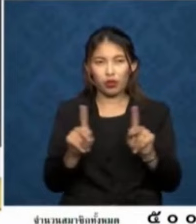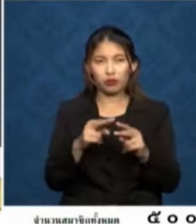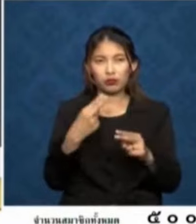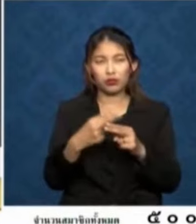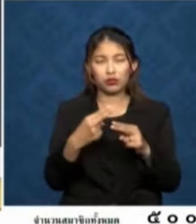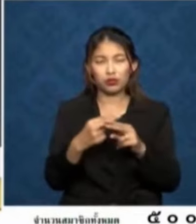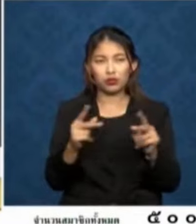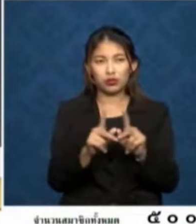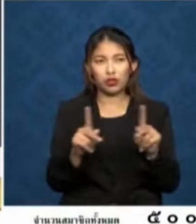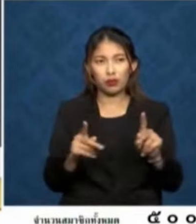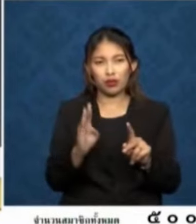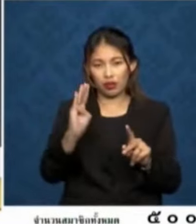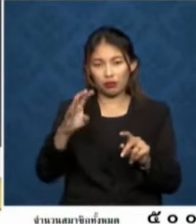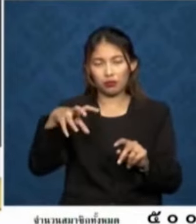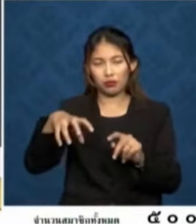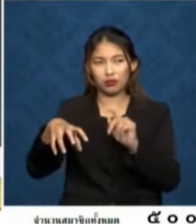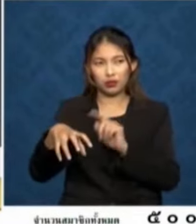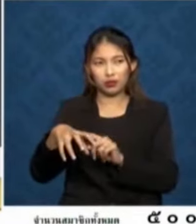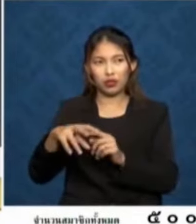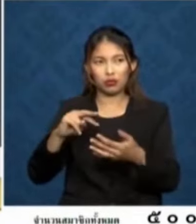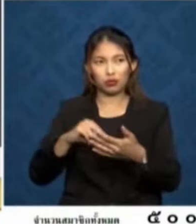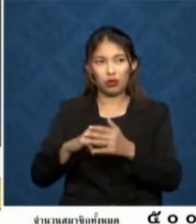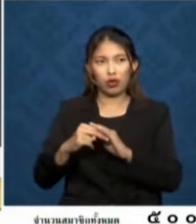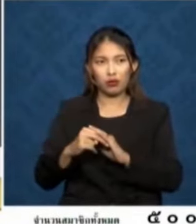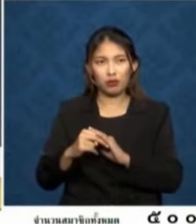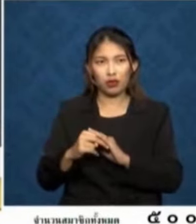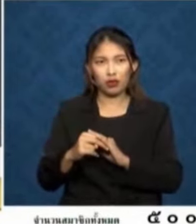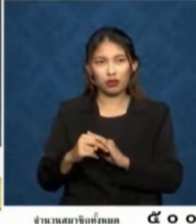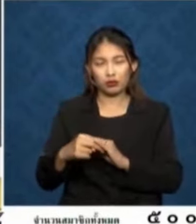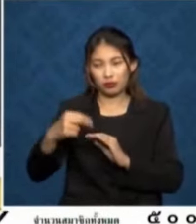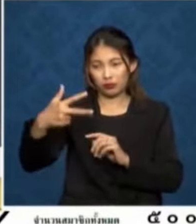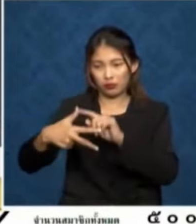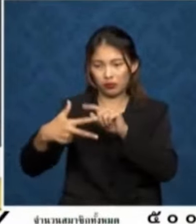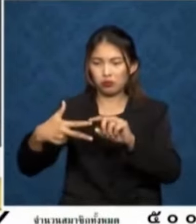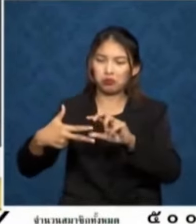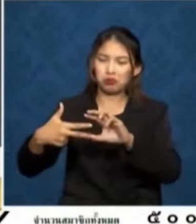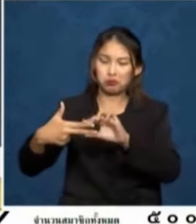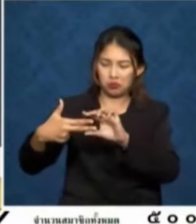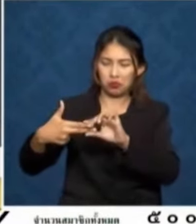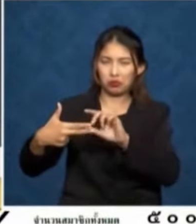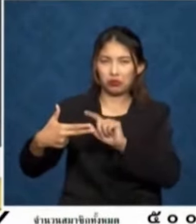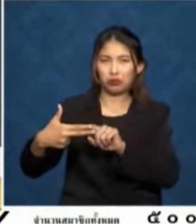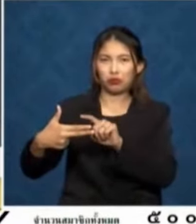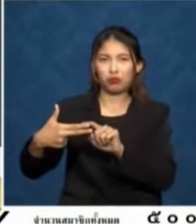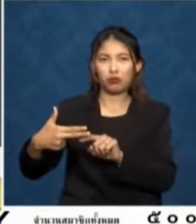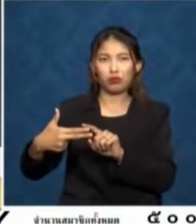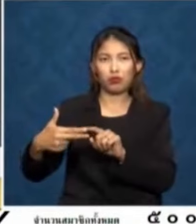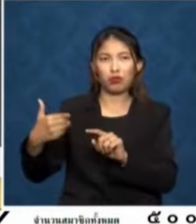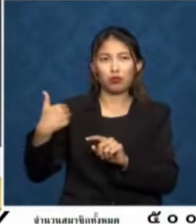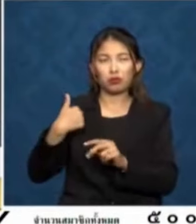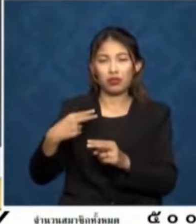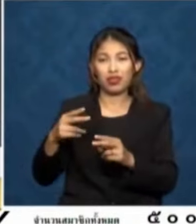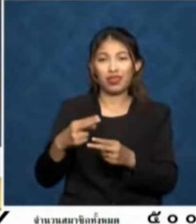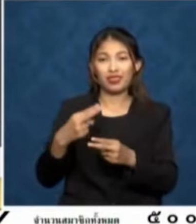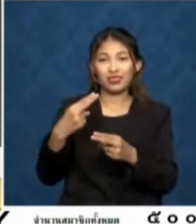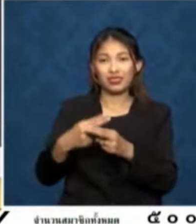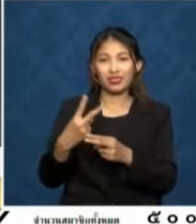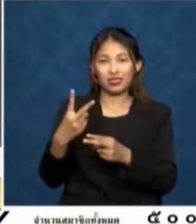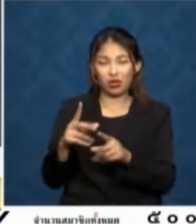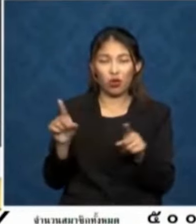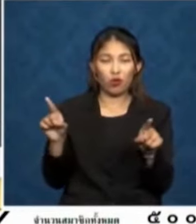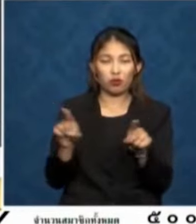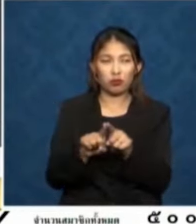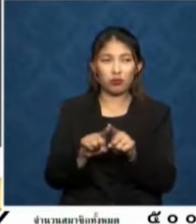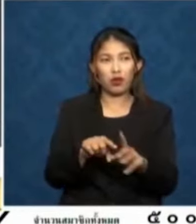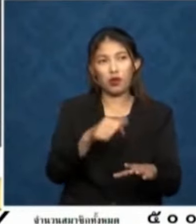บริษัทนี้นะคะพบว่า 2ใน 3ของกรรมการบริษัทมีนามสกุลเดียวกับผู้บริหาร